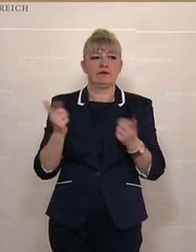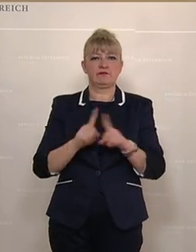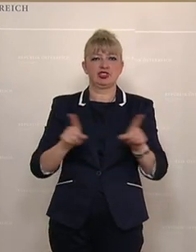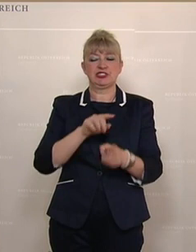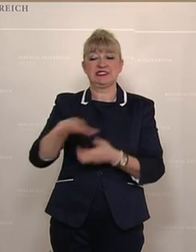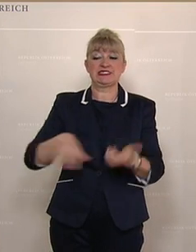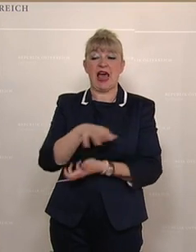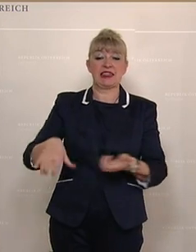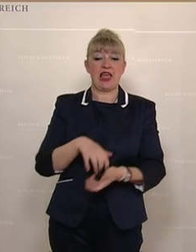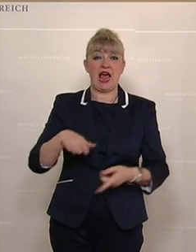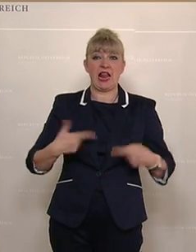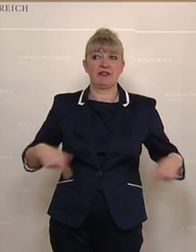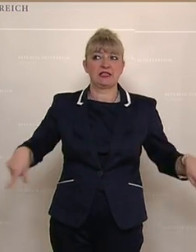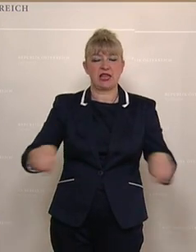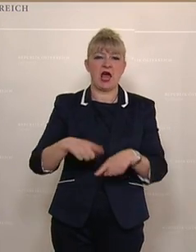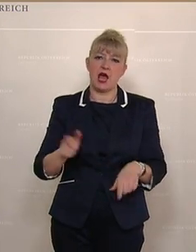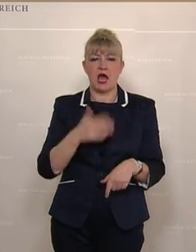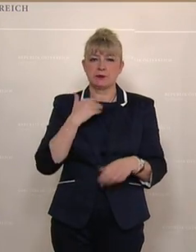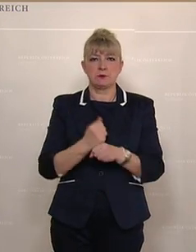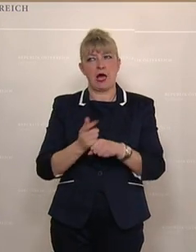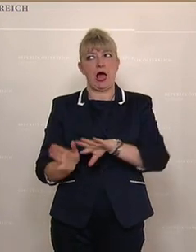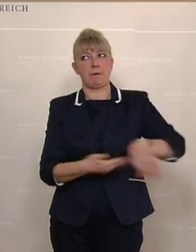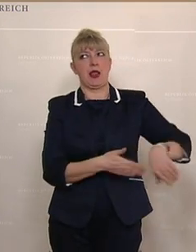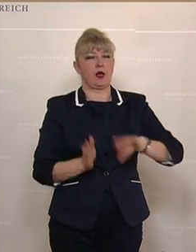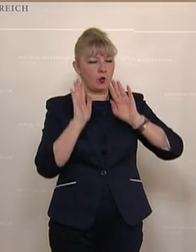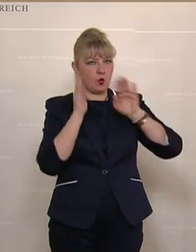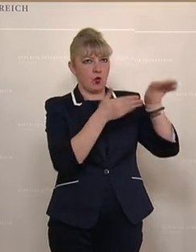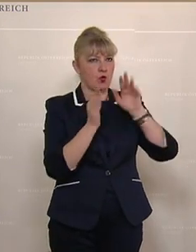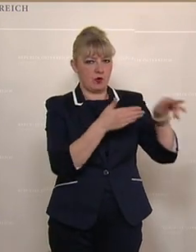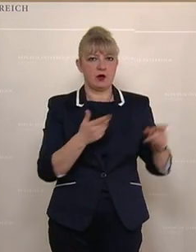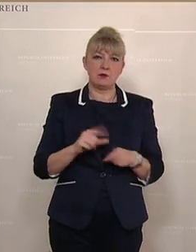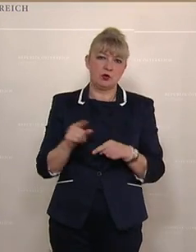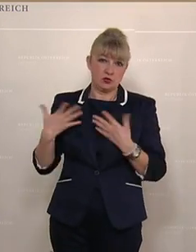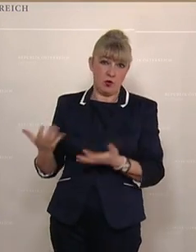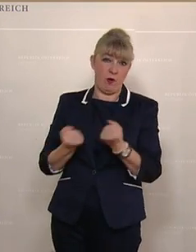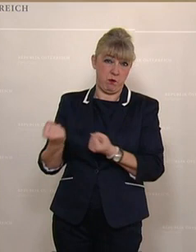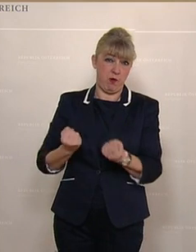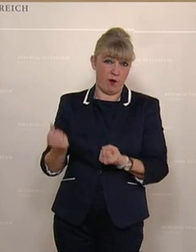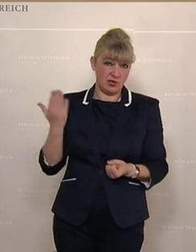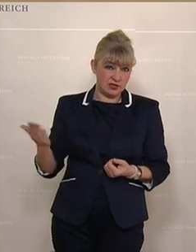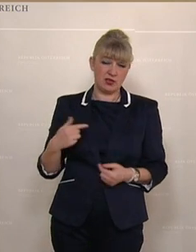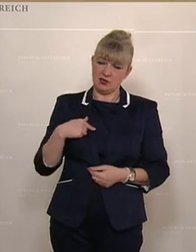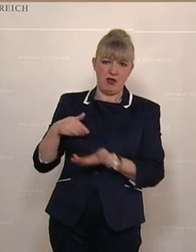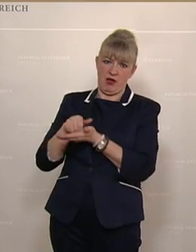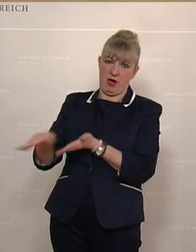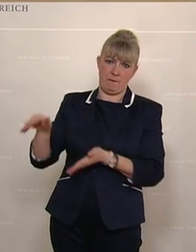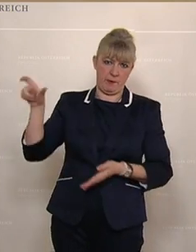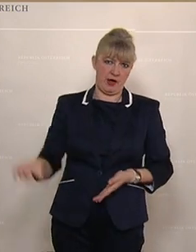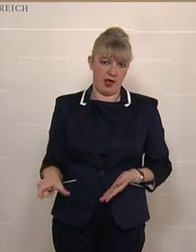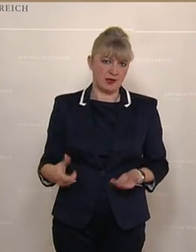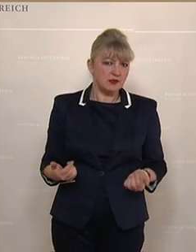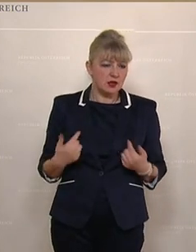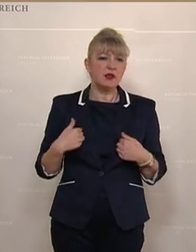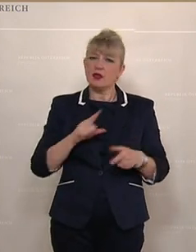diversesten Skandalen, die sich rundherum abspielen. Das ist eine Art Politik zu machen, die ich ablehne. Wir haben noch